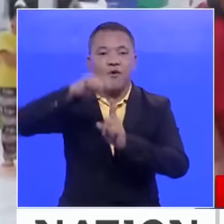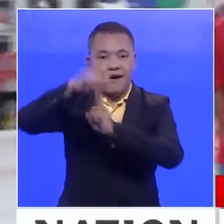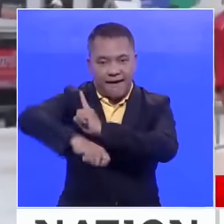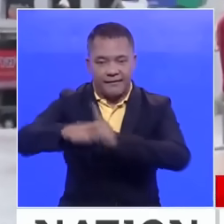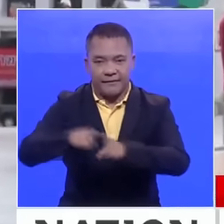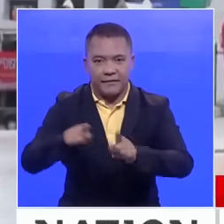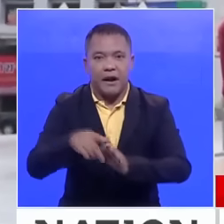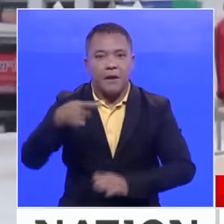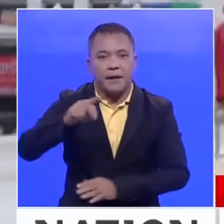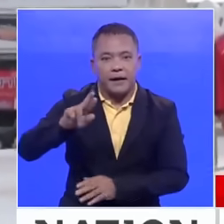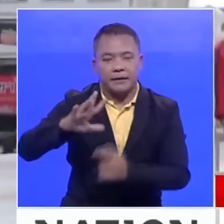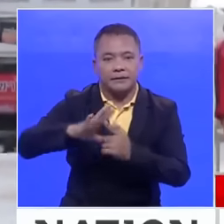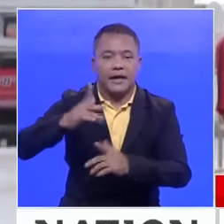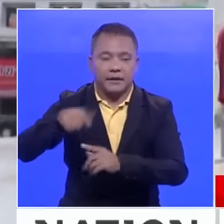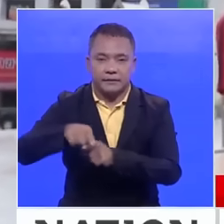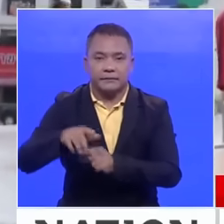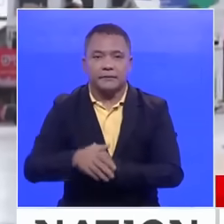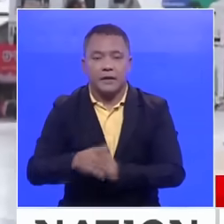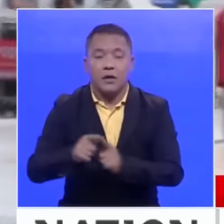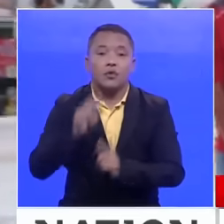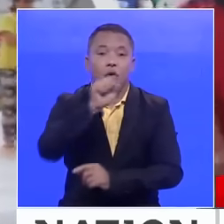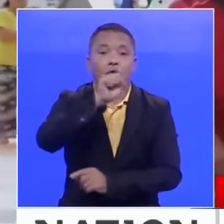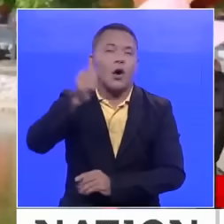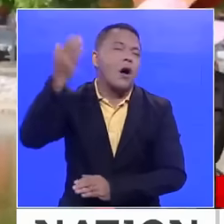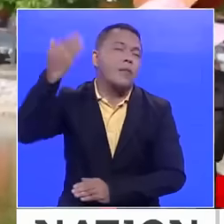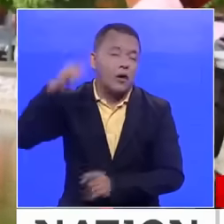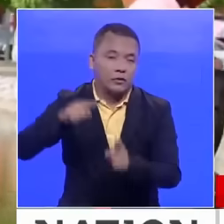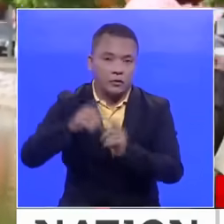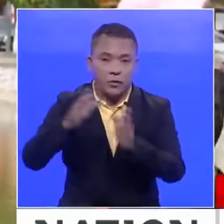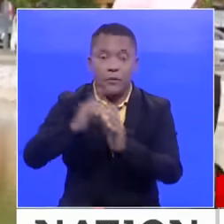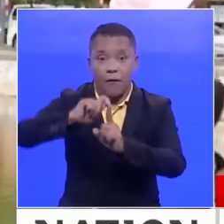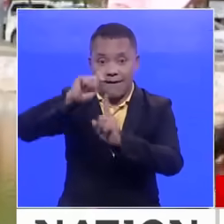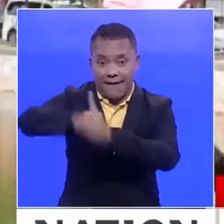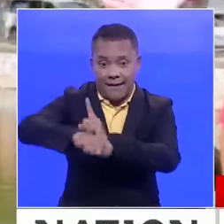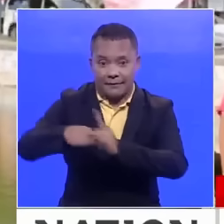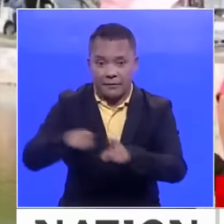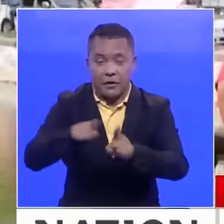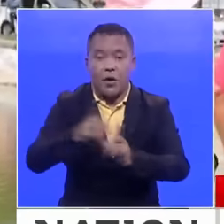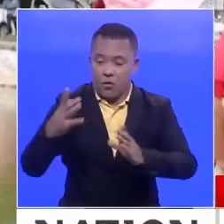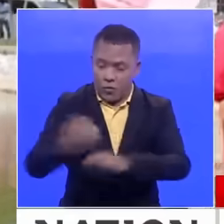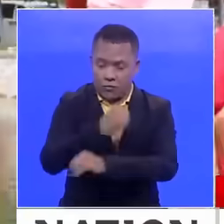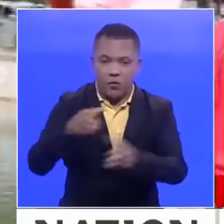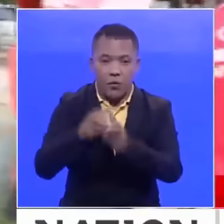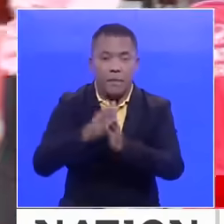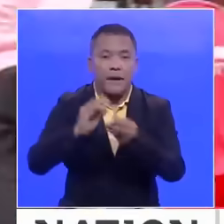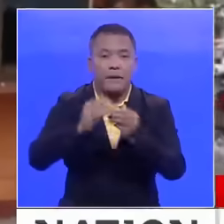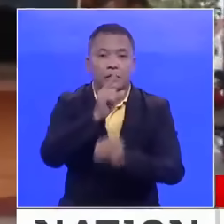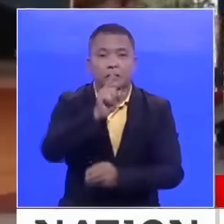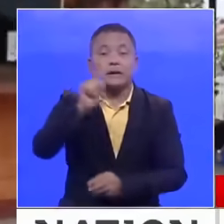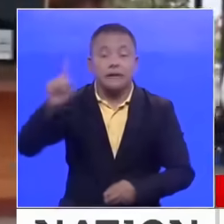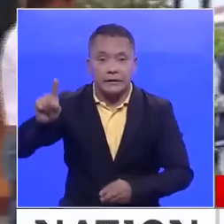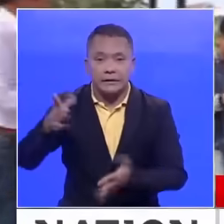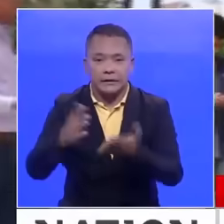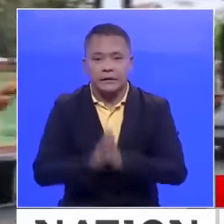นายประชาธิปไตยคำสิงห์นอกเป็นอดีตส.สเขตของโคราชซึ่งก็เป็นนักการเมืองกลุ่มบ้านเลขที่ 111นาย